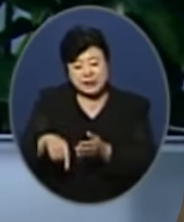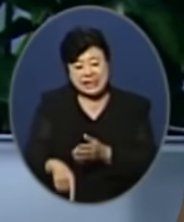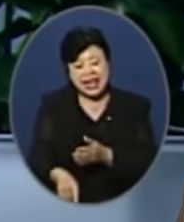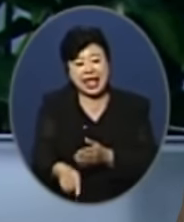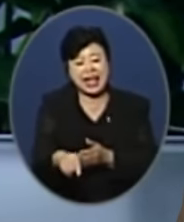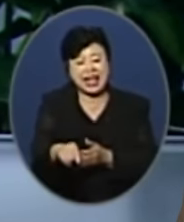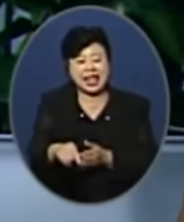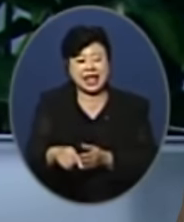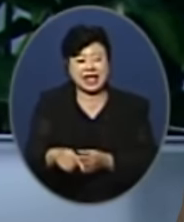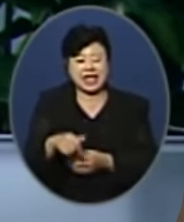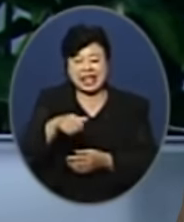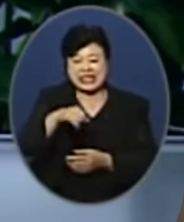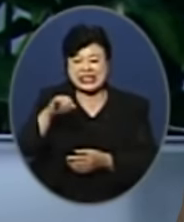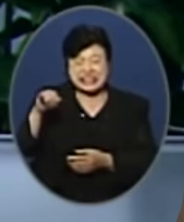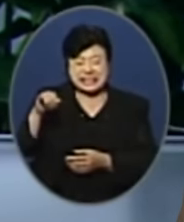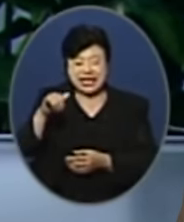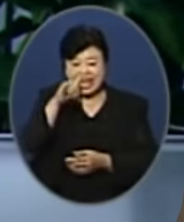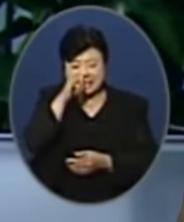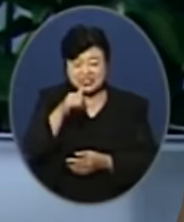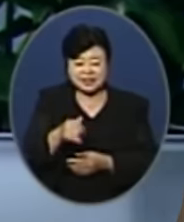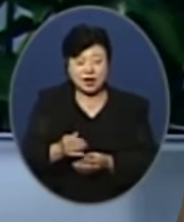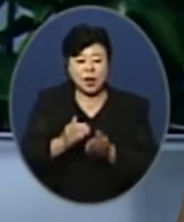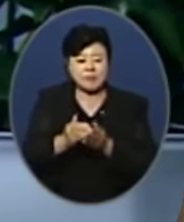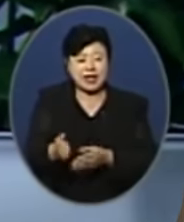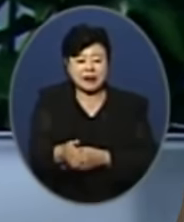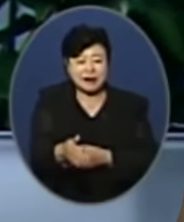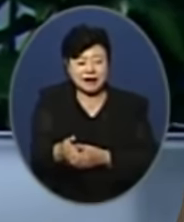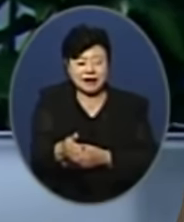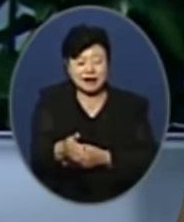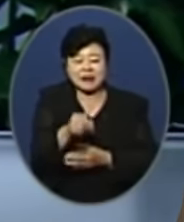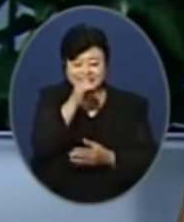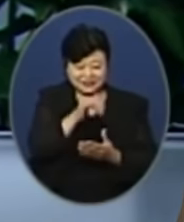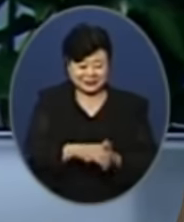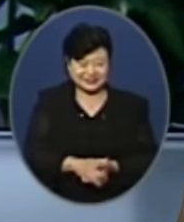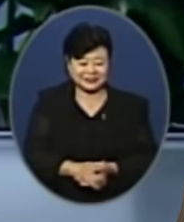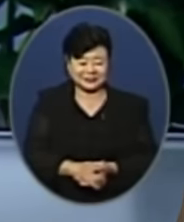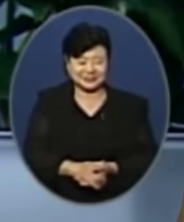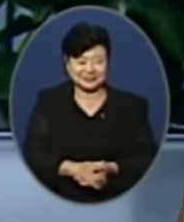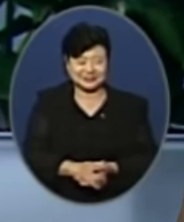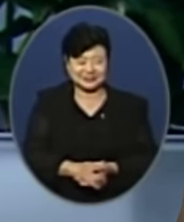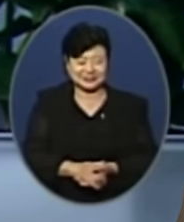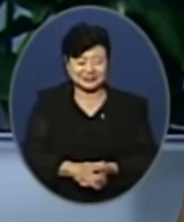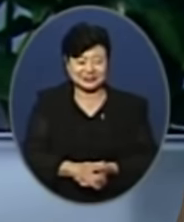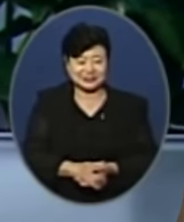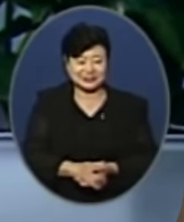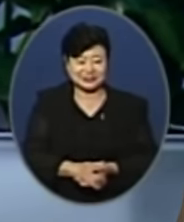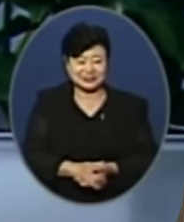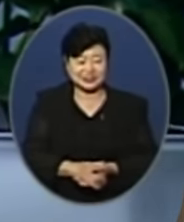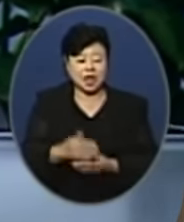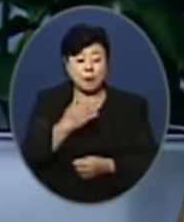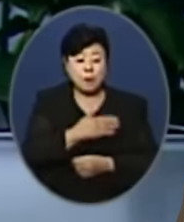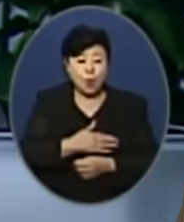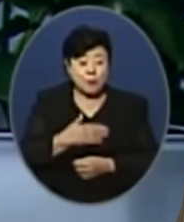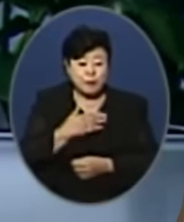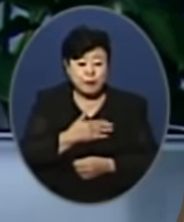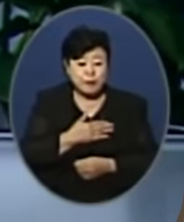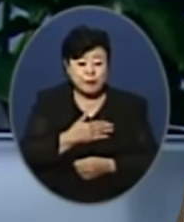있는 키가 배를 방향을 정하는 것입니다. 여러분의 몸을